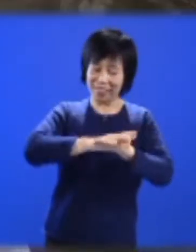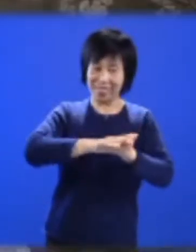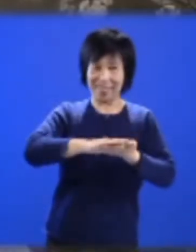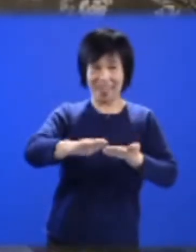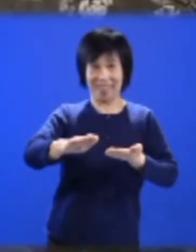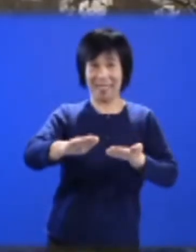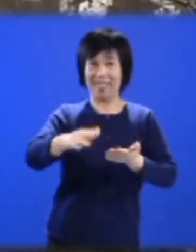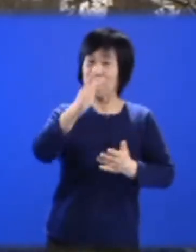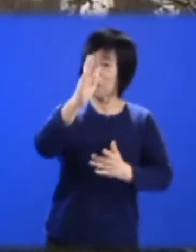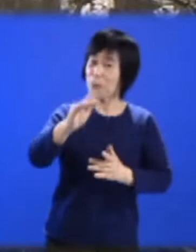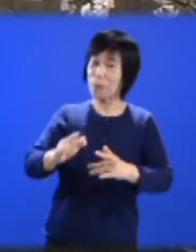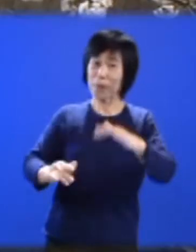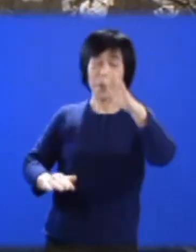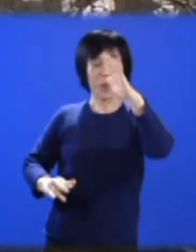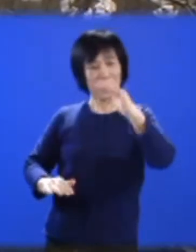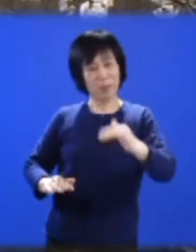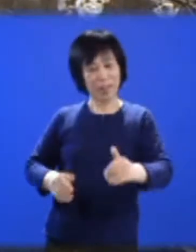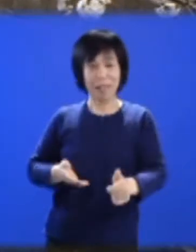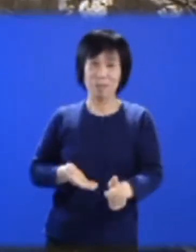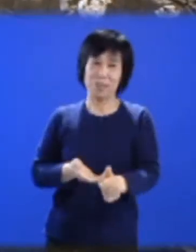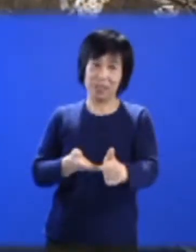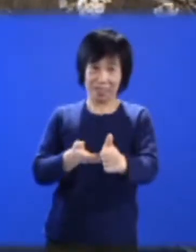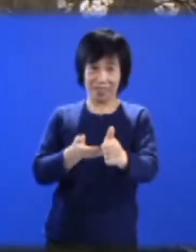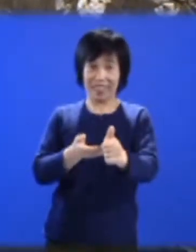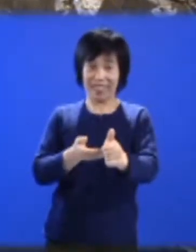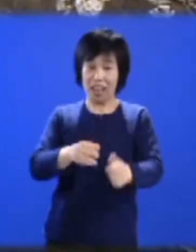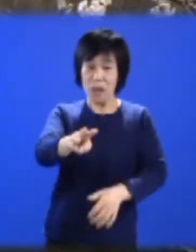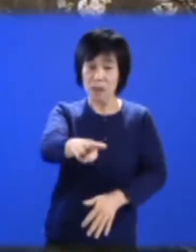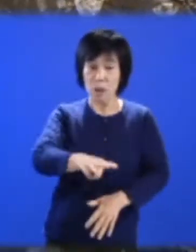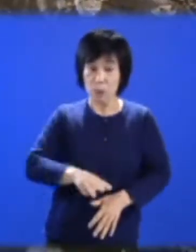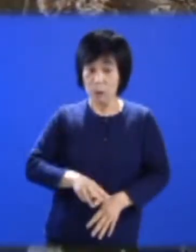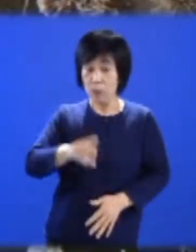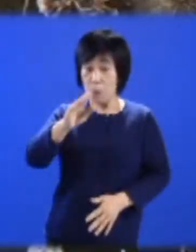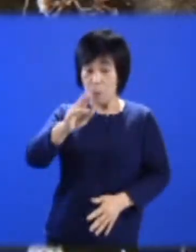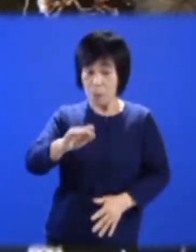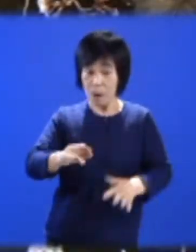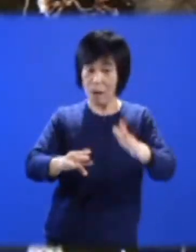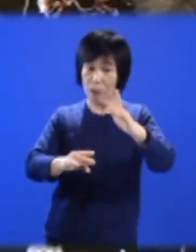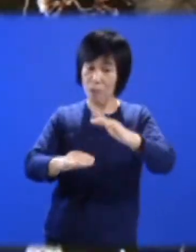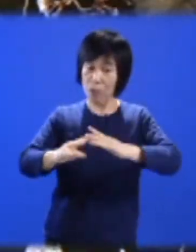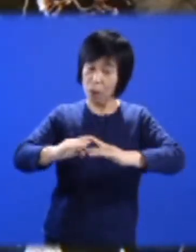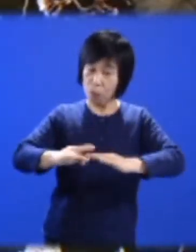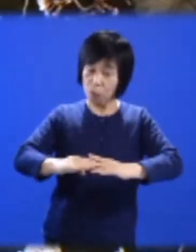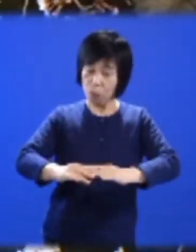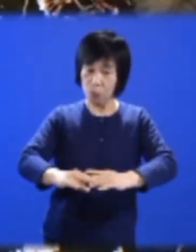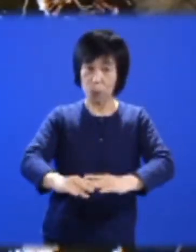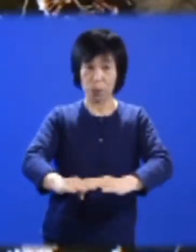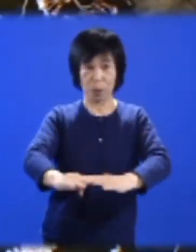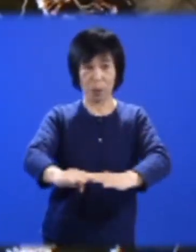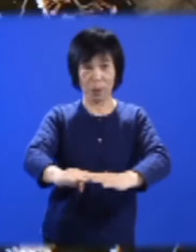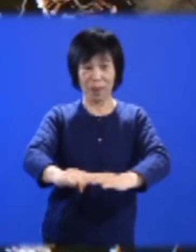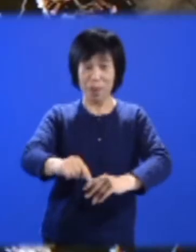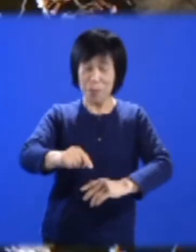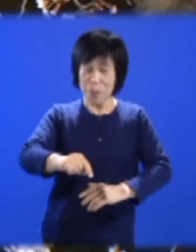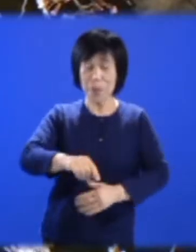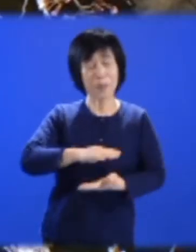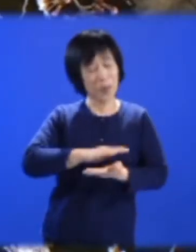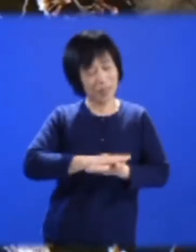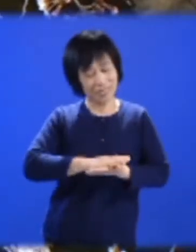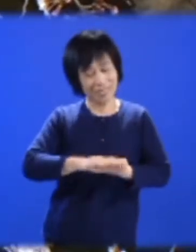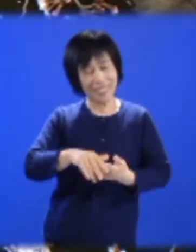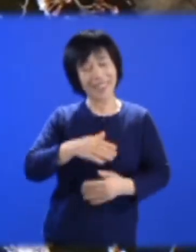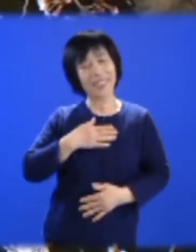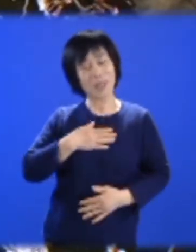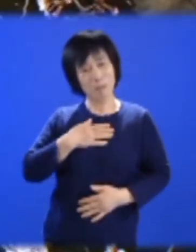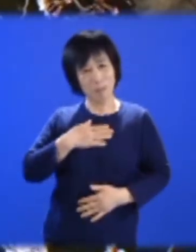だ見ごろ。川面に落ちた花びらが花いかだを作って風情があるんです。